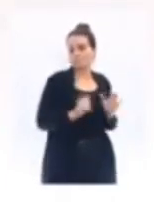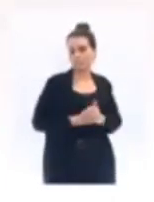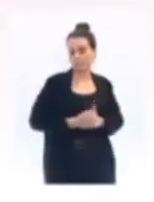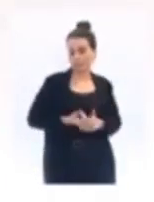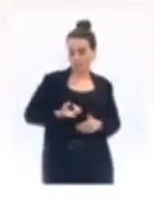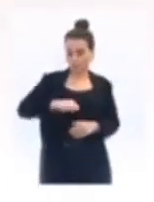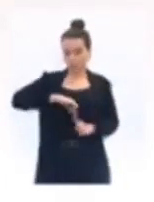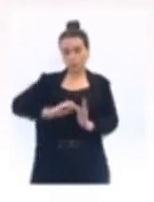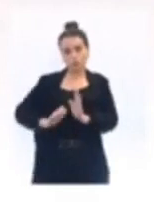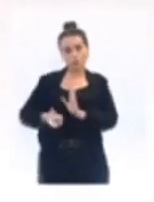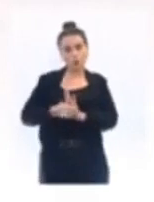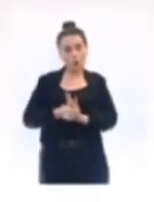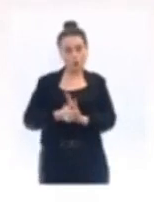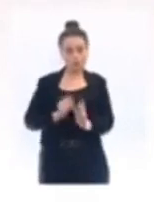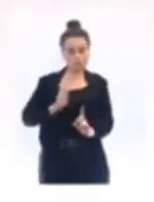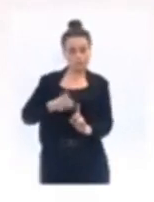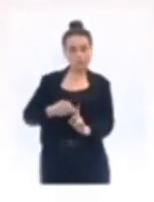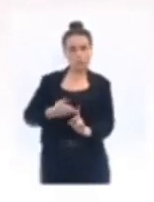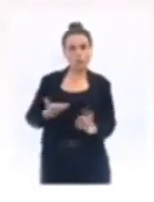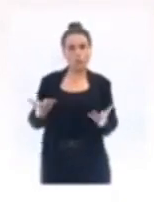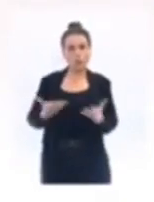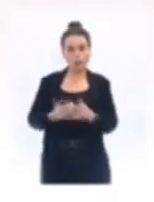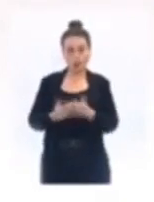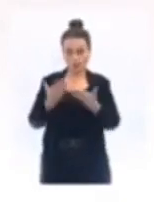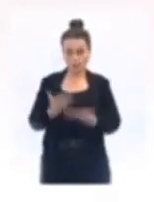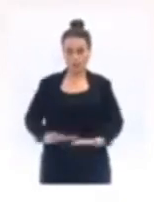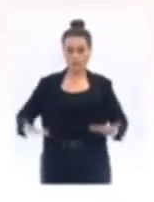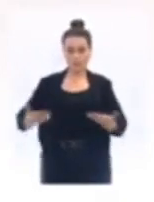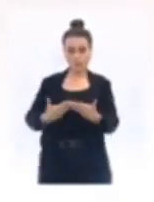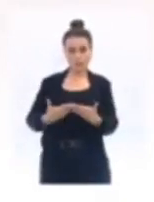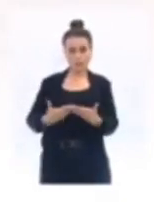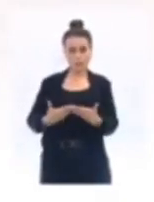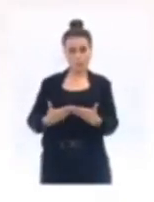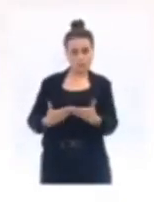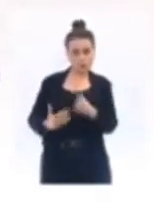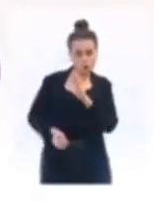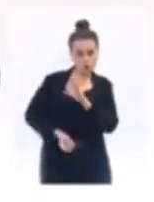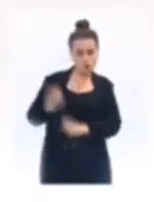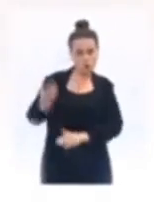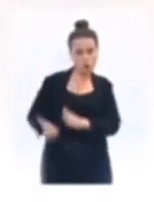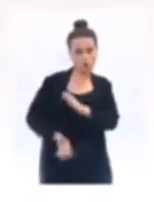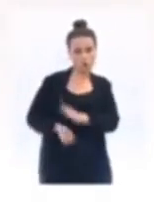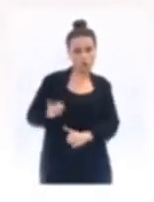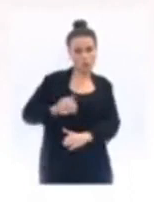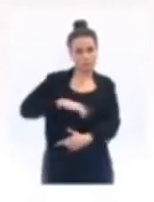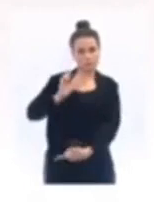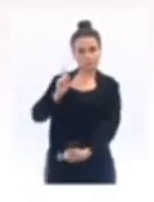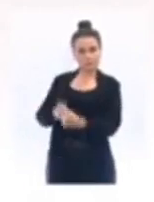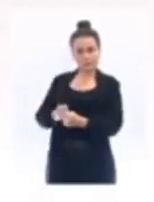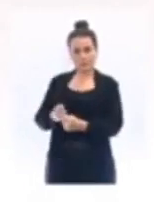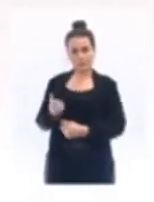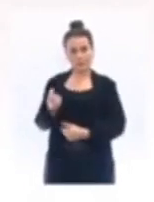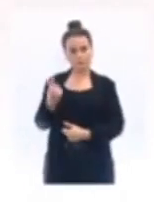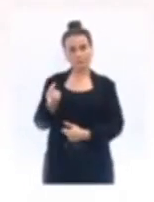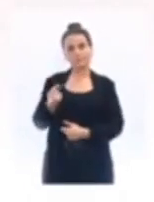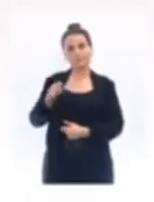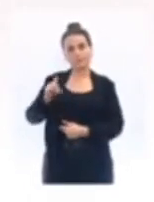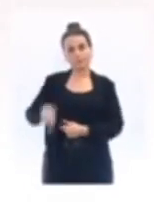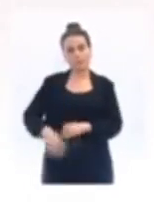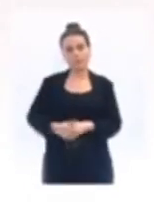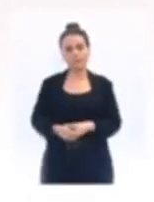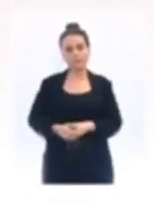alors il sera de notre devoir d'amplifier notre stratégie de lutte contre la crise